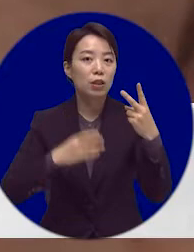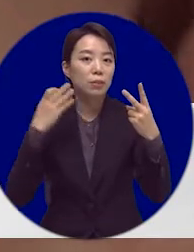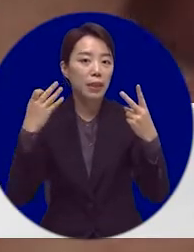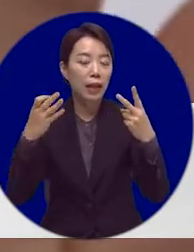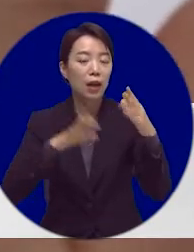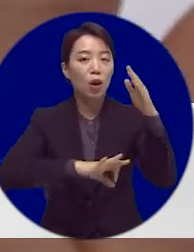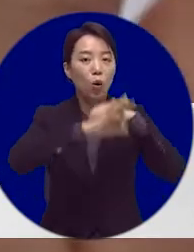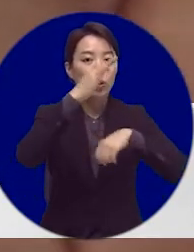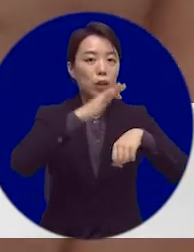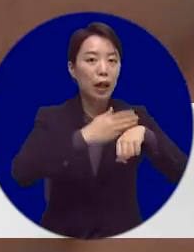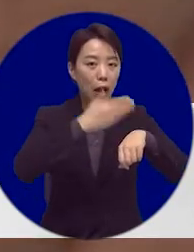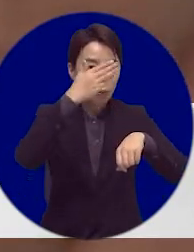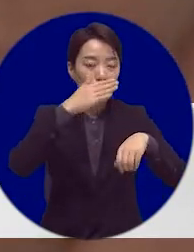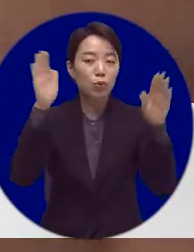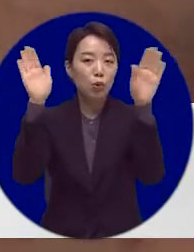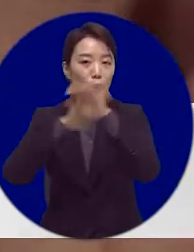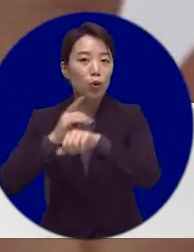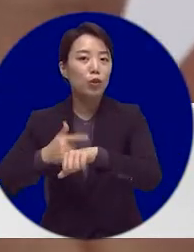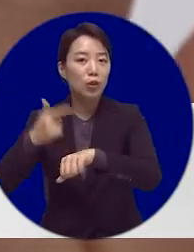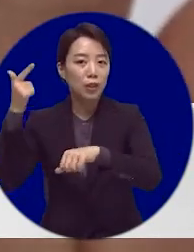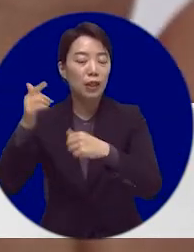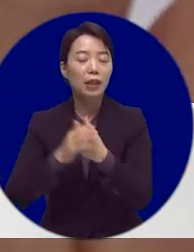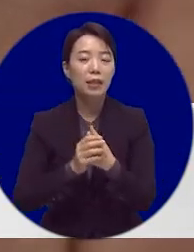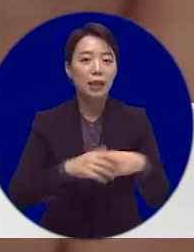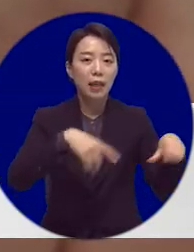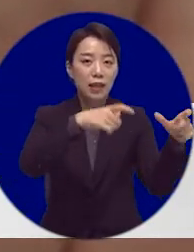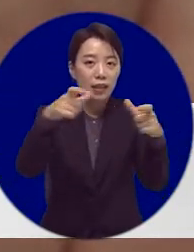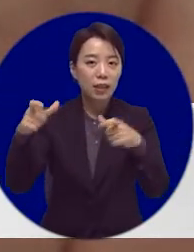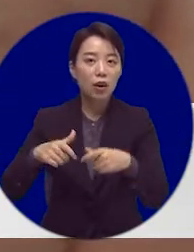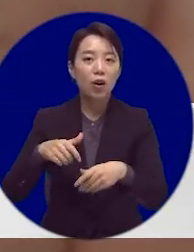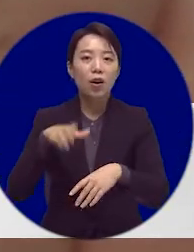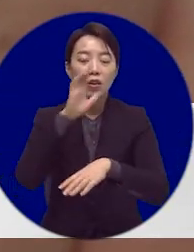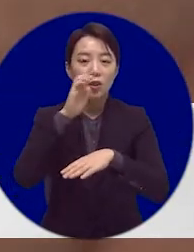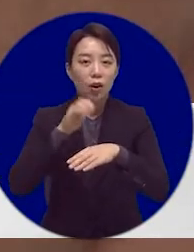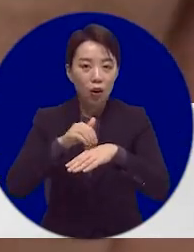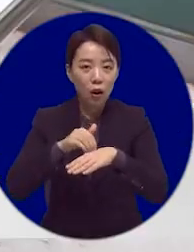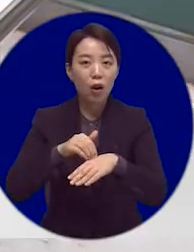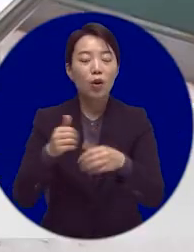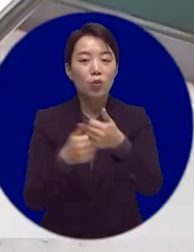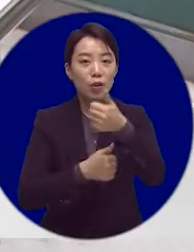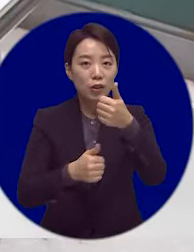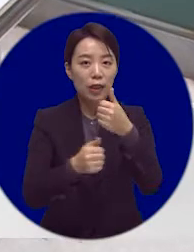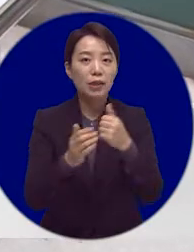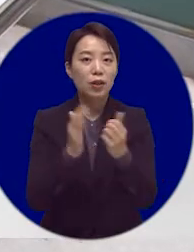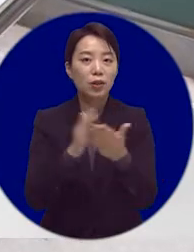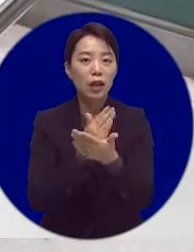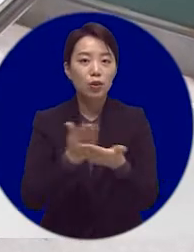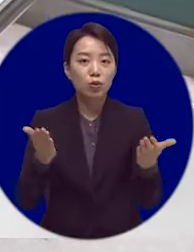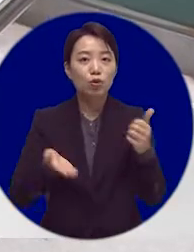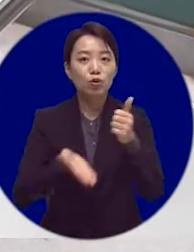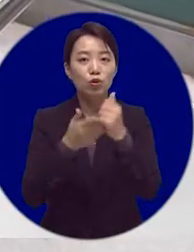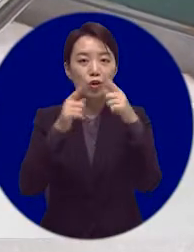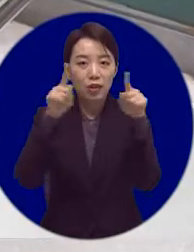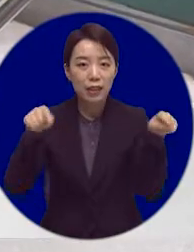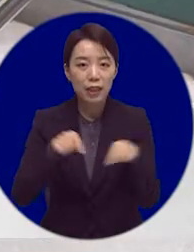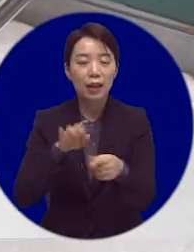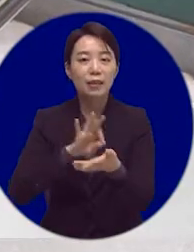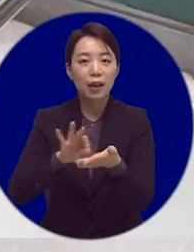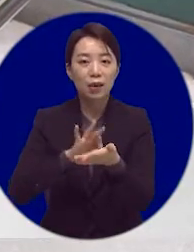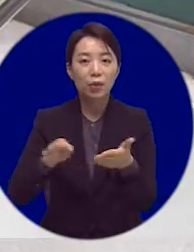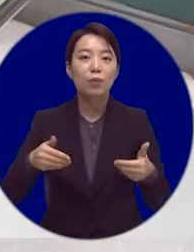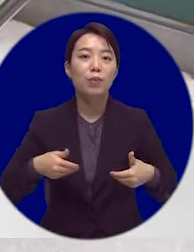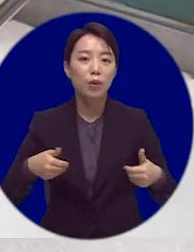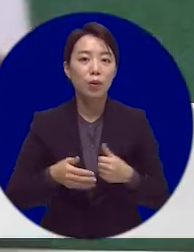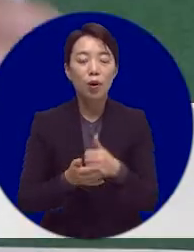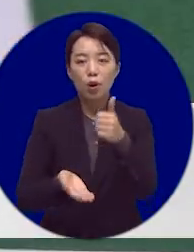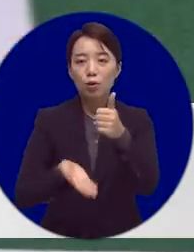14일, 매일 오전 9시부터 오후 6시까지 관할 선거구 선거관리위원회에서 검인에 교부하는 추천장을 사용해야